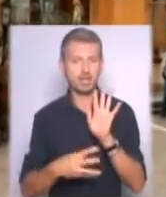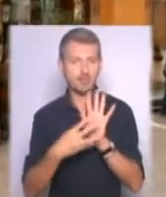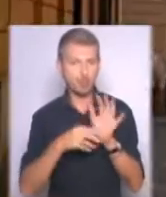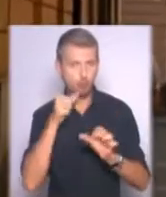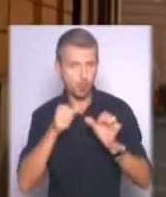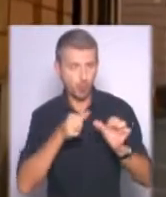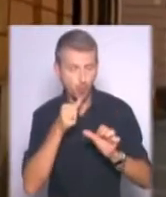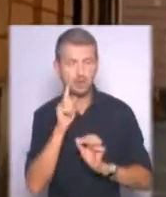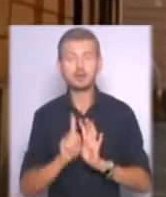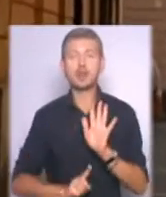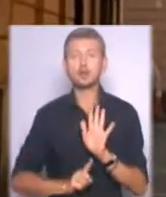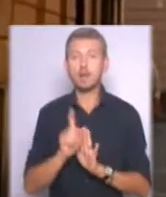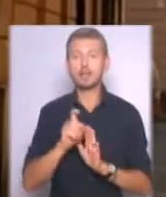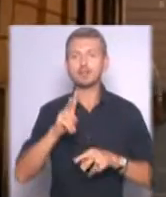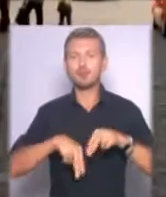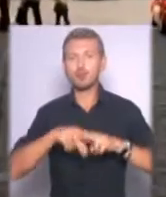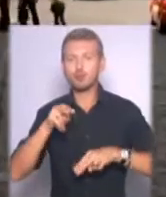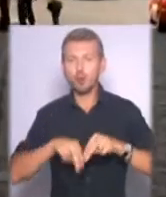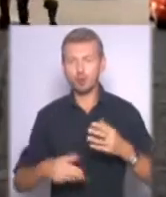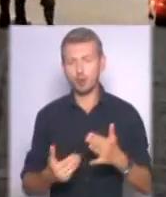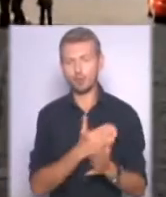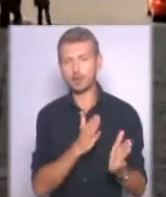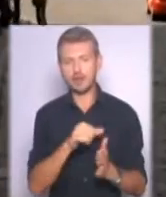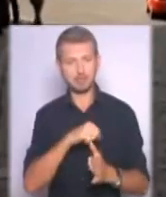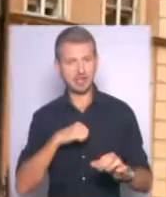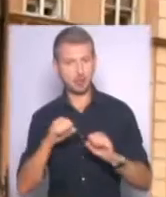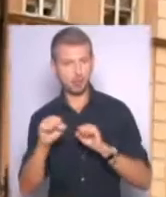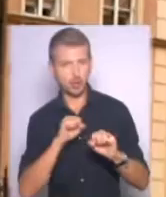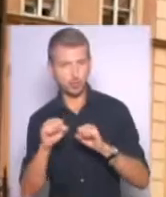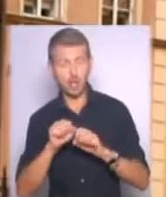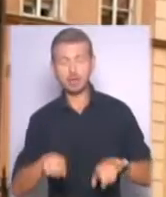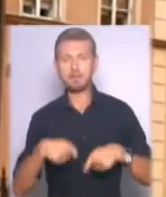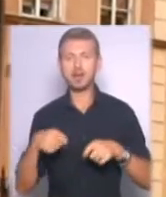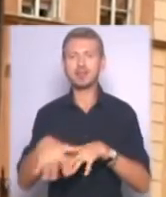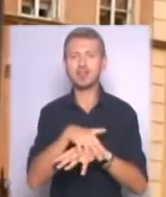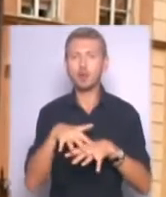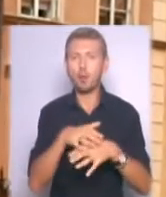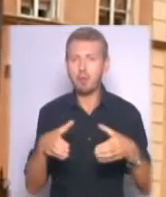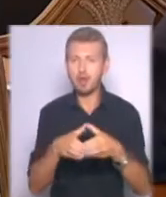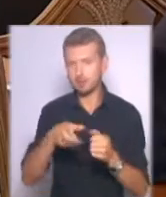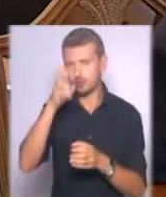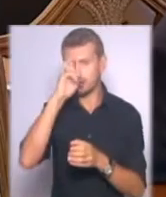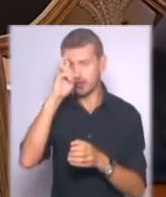року. Стартували з побудови нової системи самоврядування і передали громадам державні повноваження.